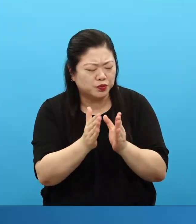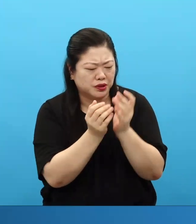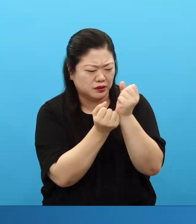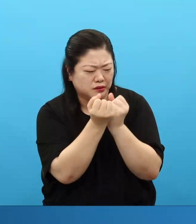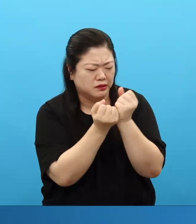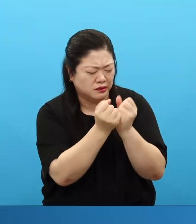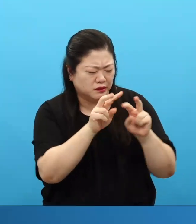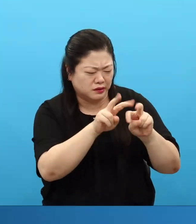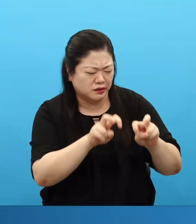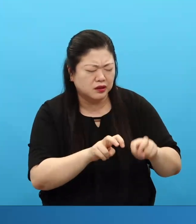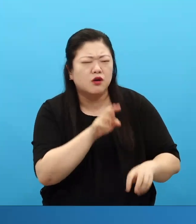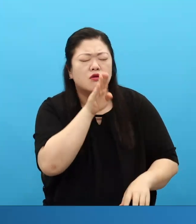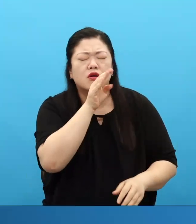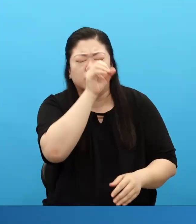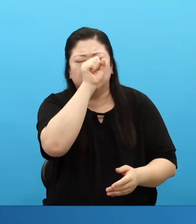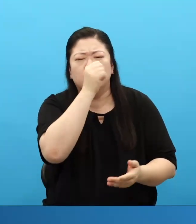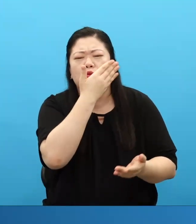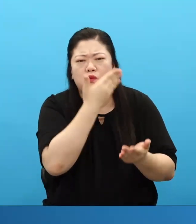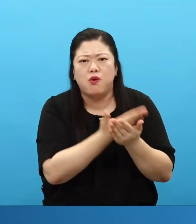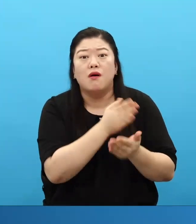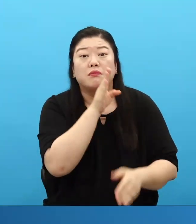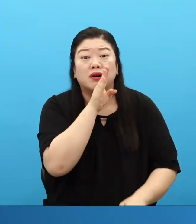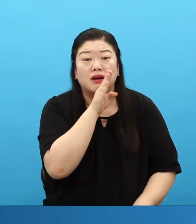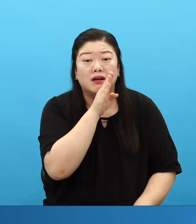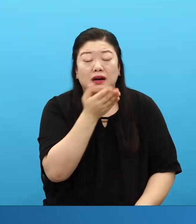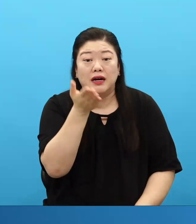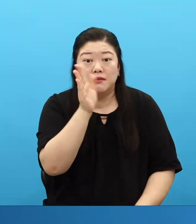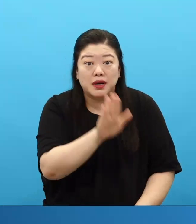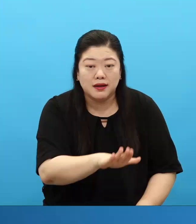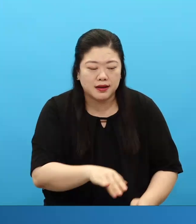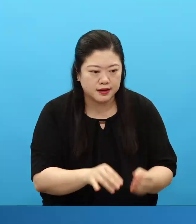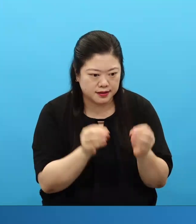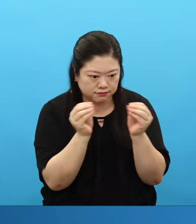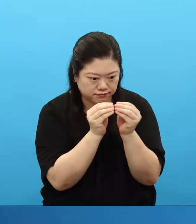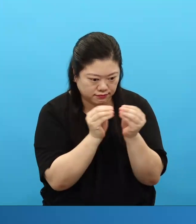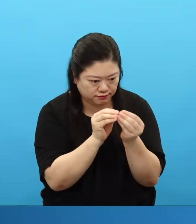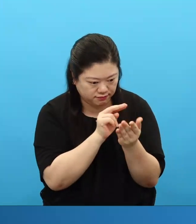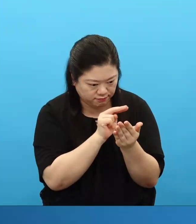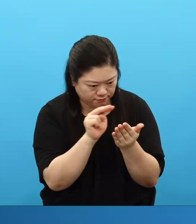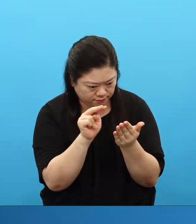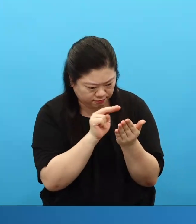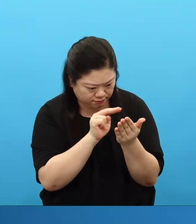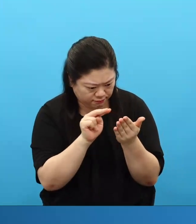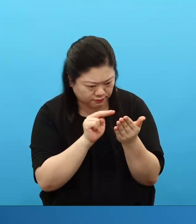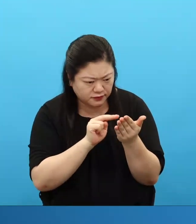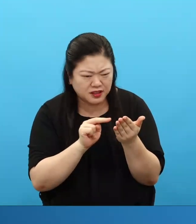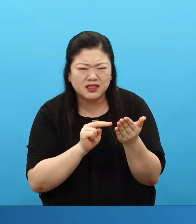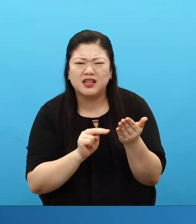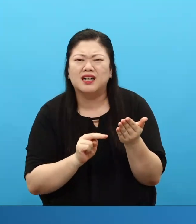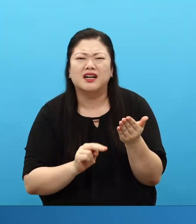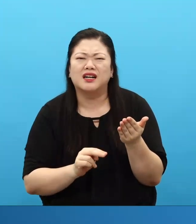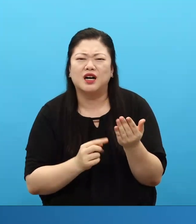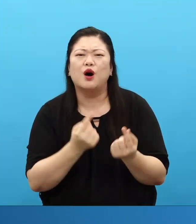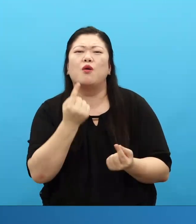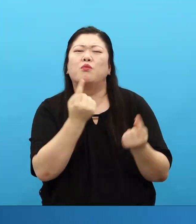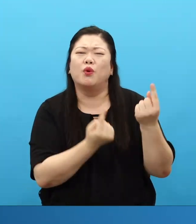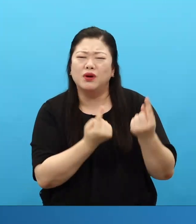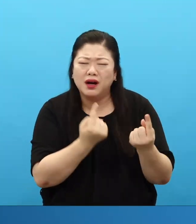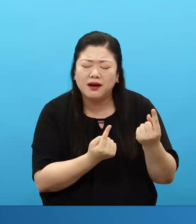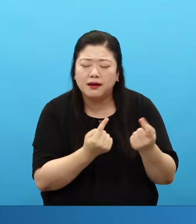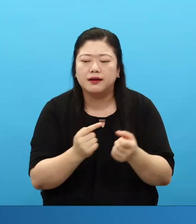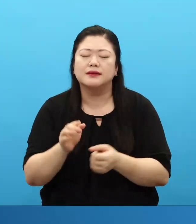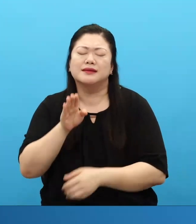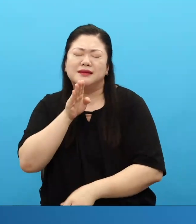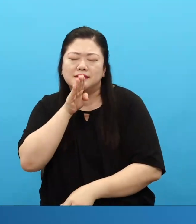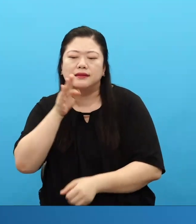wants? 로마서 1장 가지고 말이요 책 한 권을 막 번역이랑 만들어낸 마틴 로이드 존스 하나님이 원하시는 걸까요? Martin Lloyd